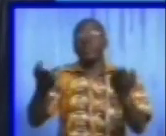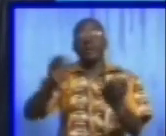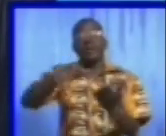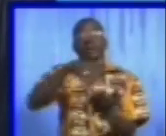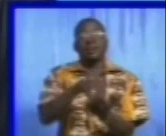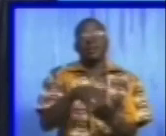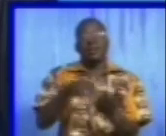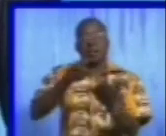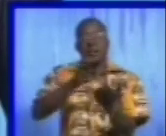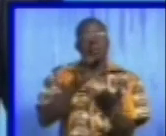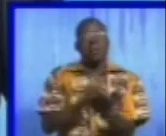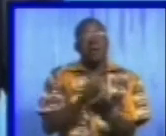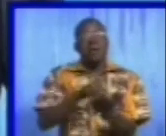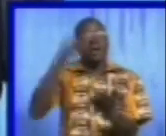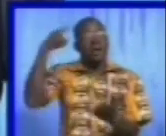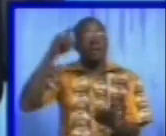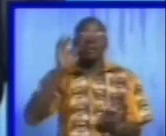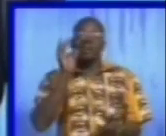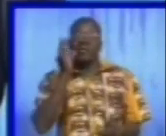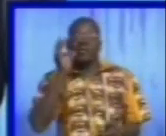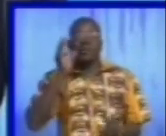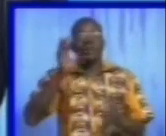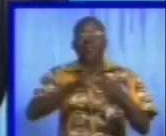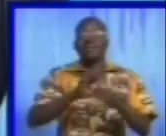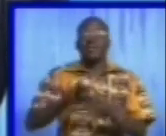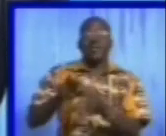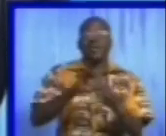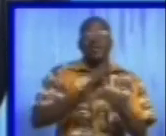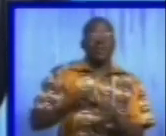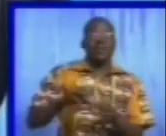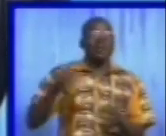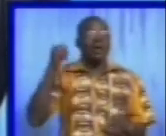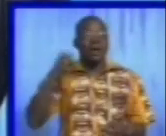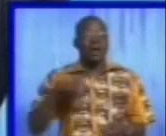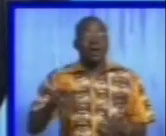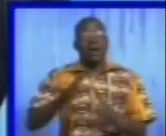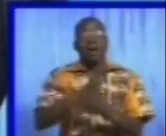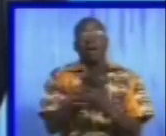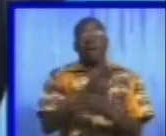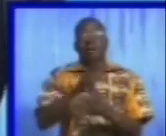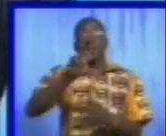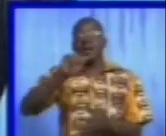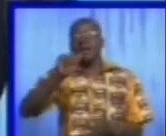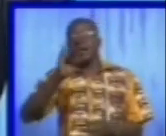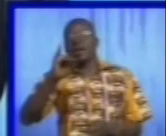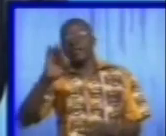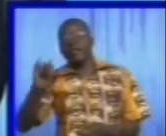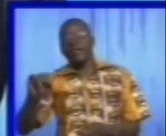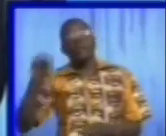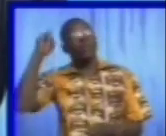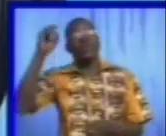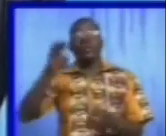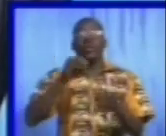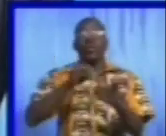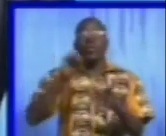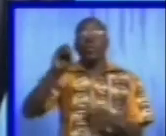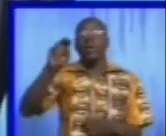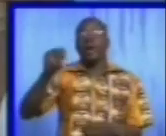médical. C'est le fruit d'une collaboration entre la FIBUMBU et une ONG suisse. Evelyne